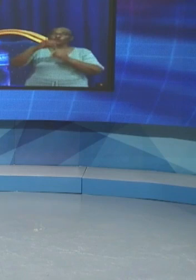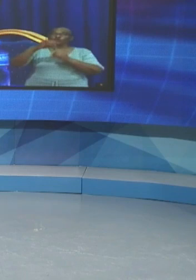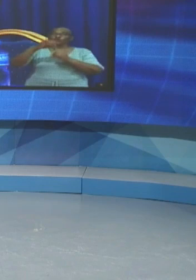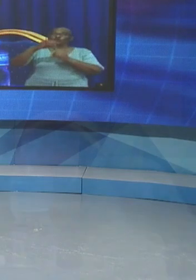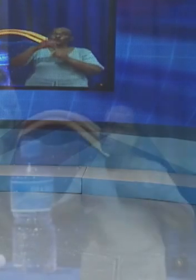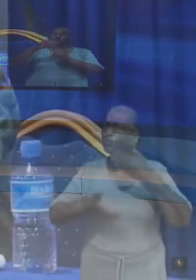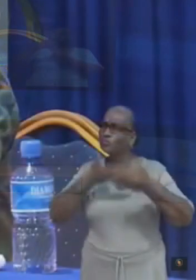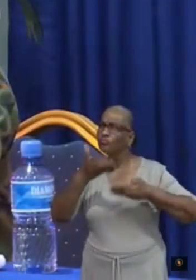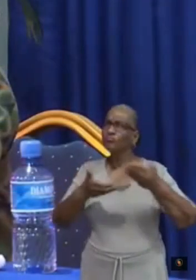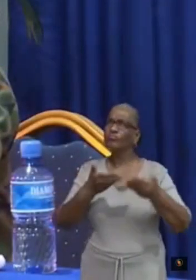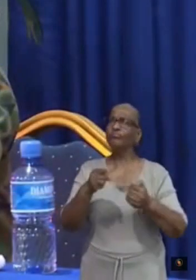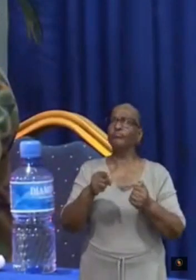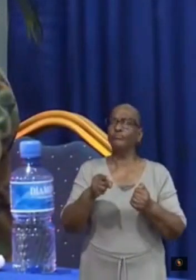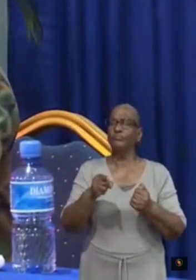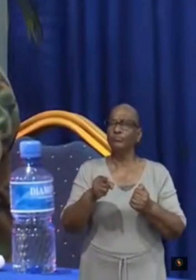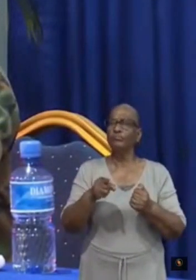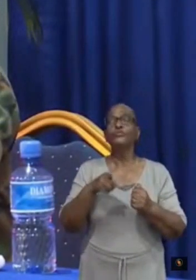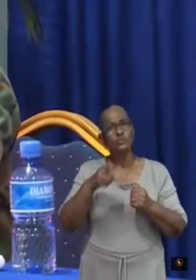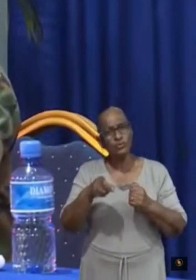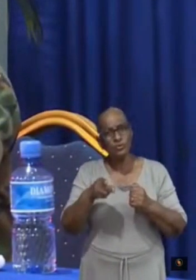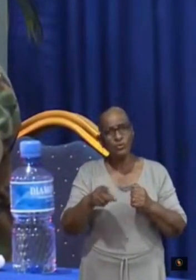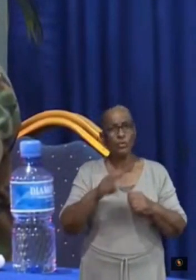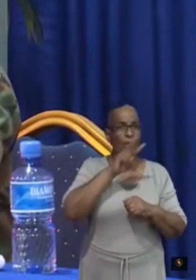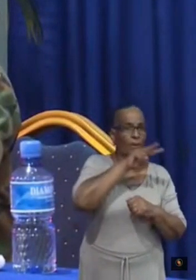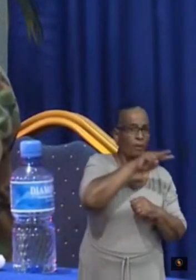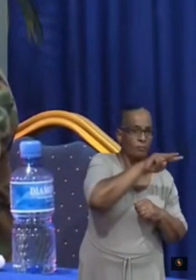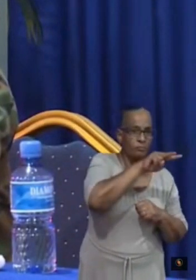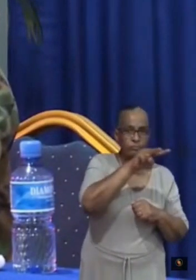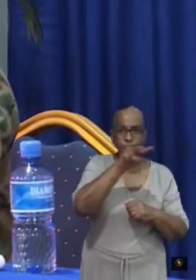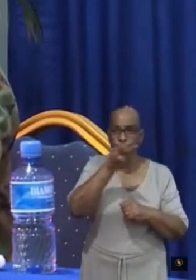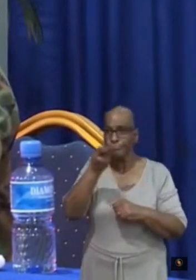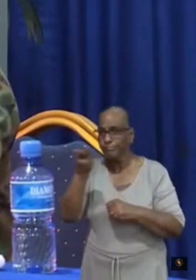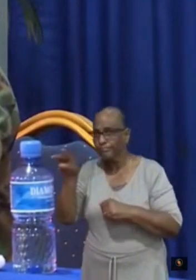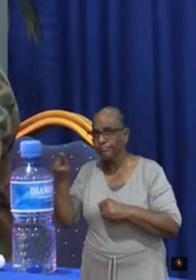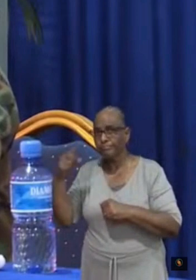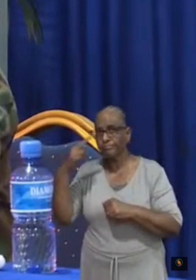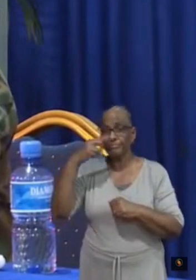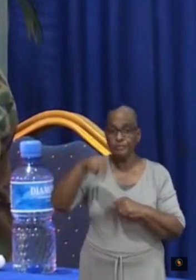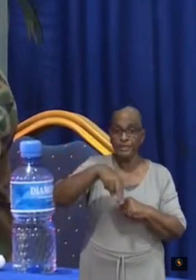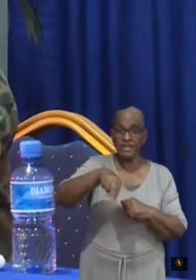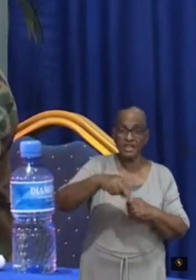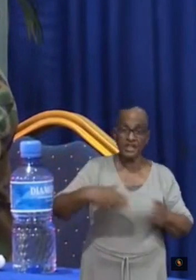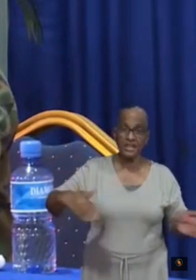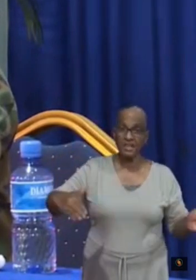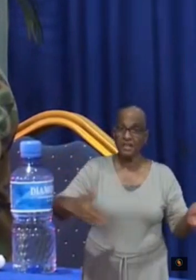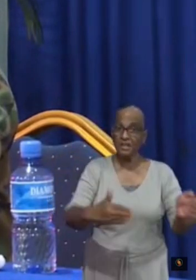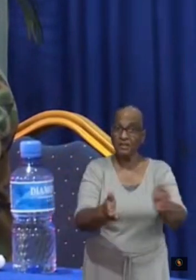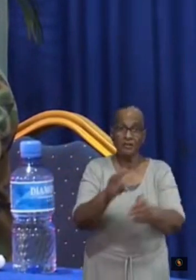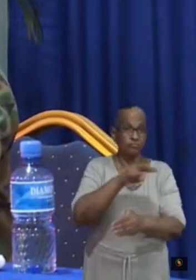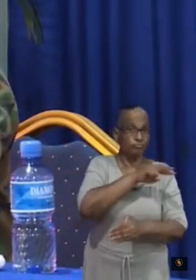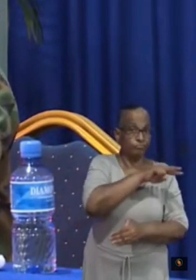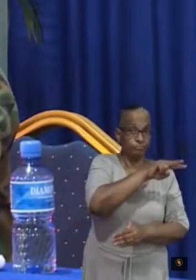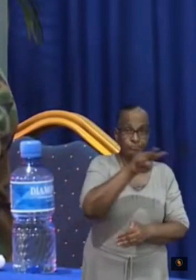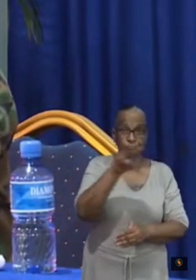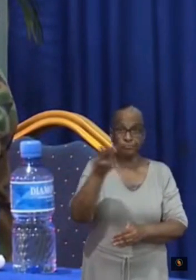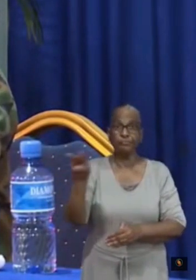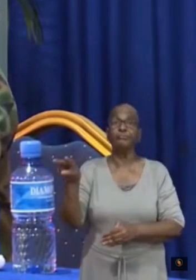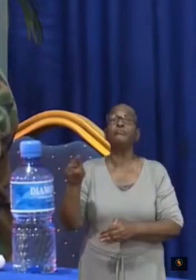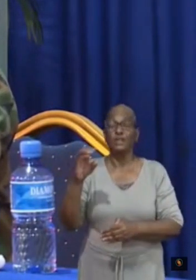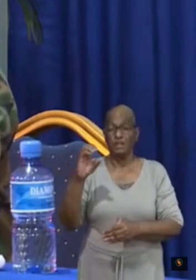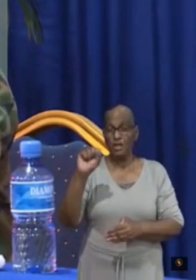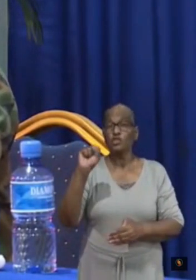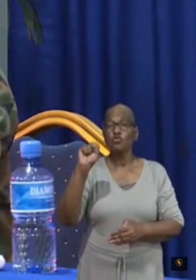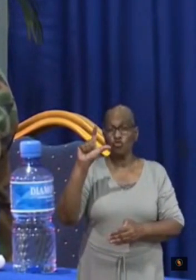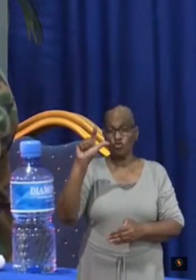voortgezet. Er wordt nog steeds gepatrouilleerd op de Nikeri-rivier, ook de Clarasluis